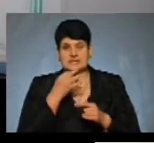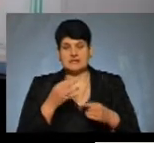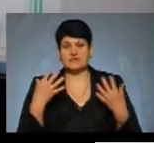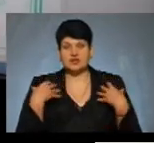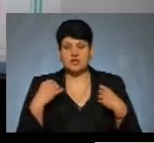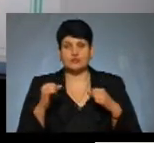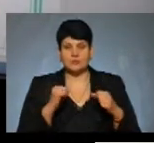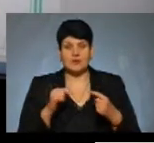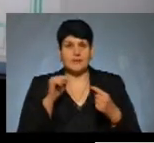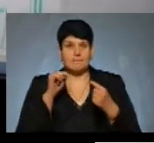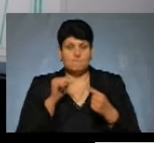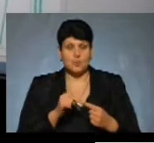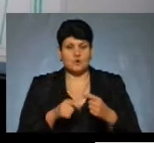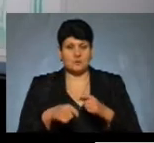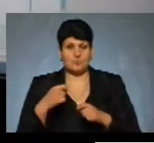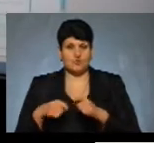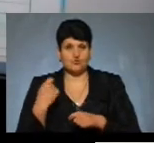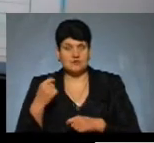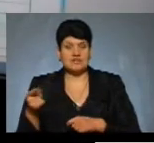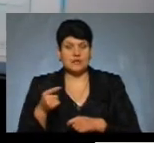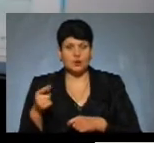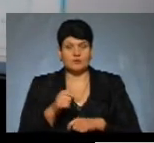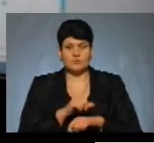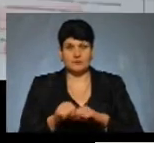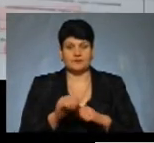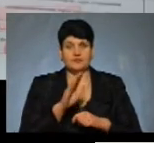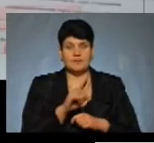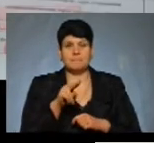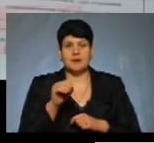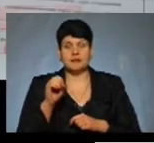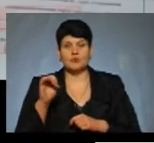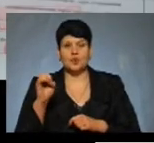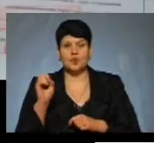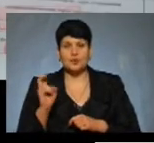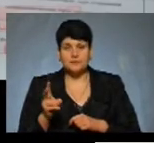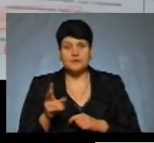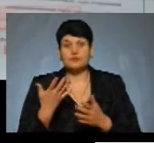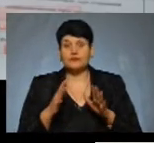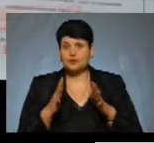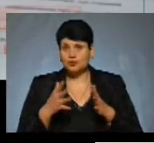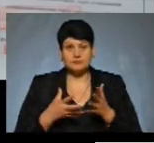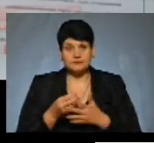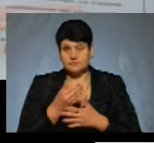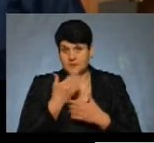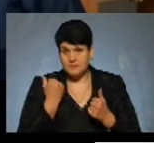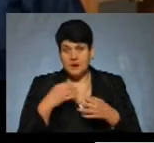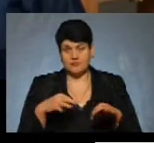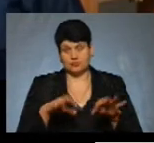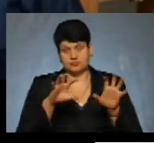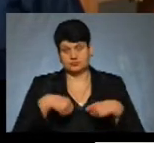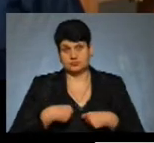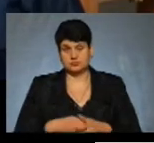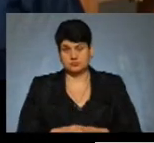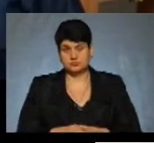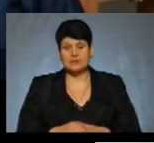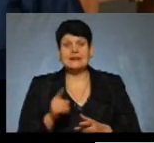управління протидії митним правопорушенням Тернопільської митниці Володимир Петрук. У разі несплати авто можуть конфіскувати. За